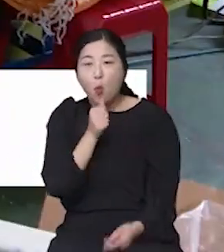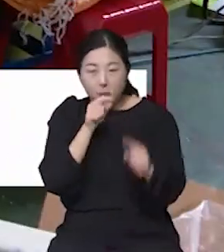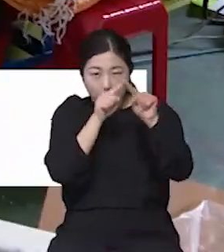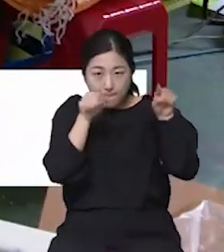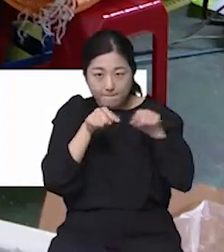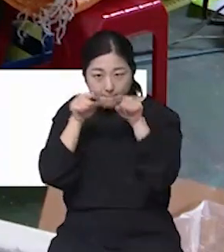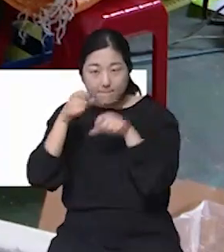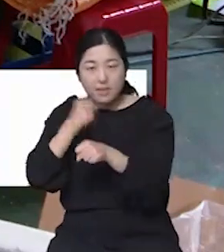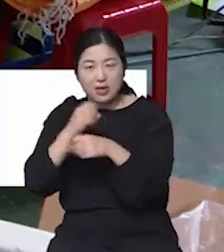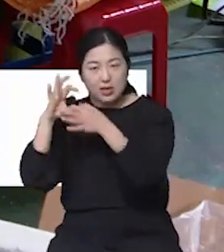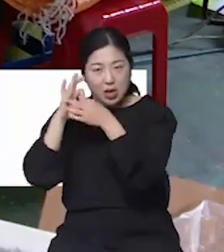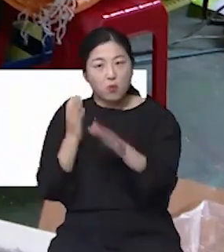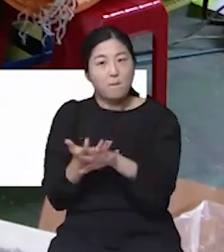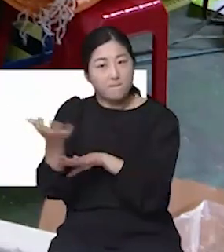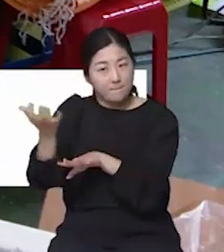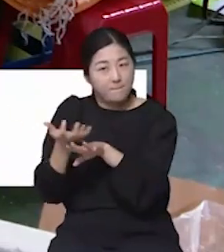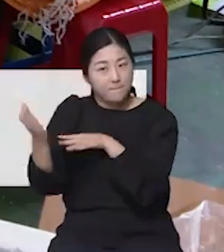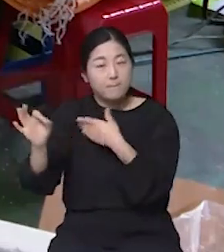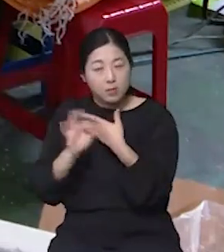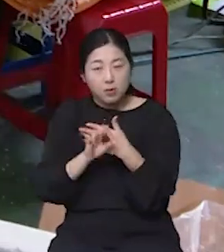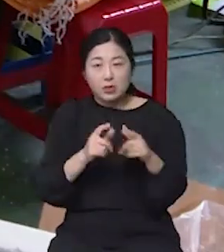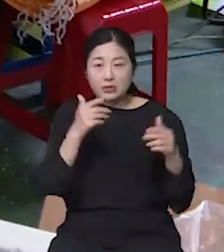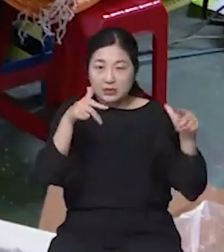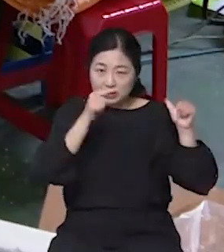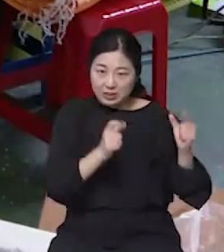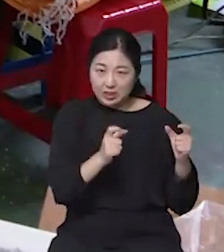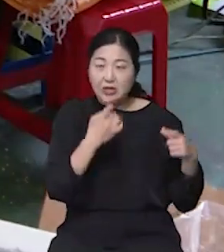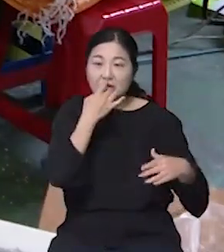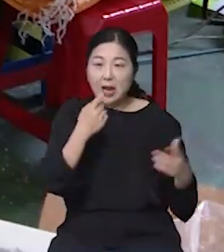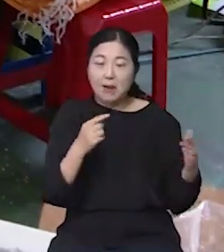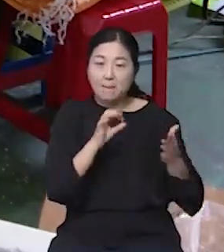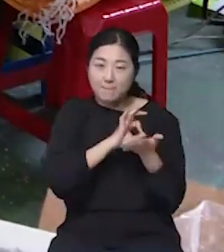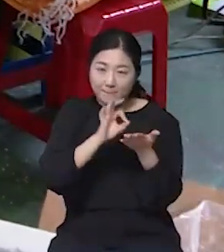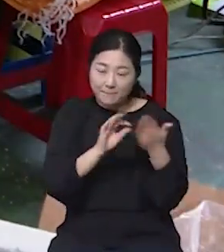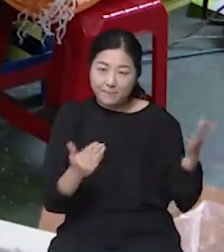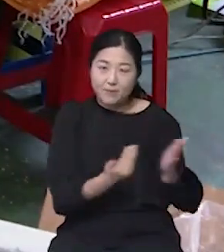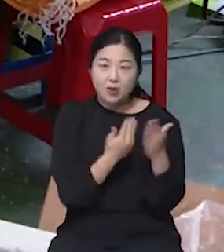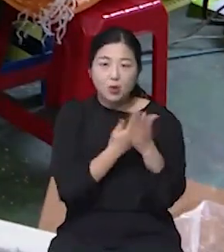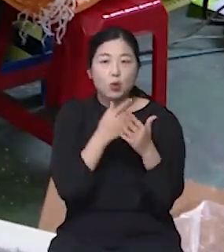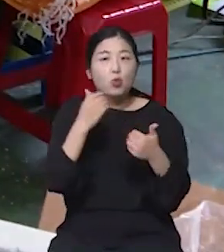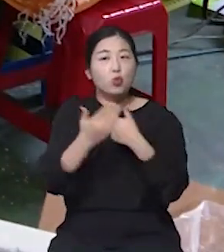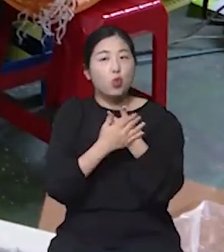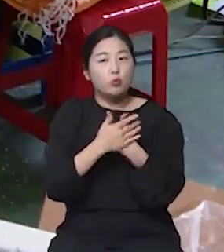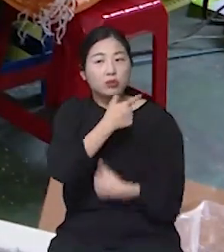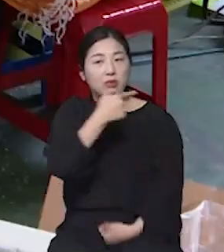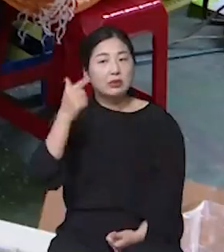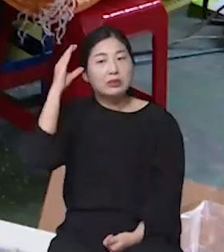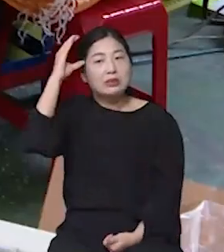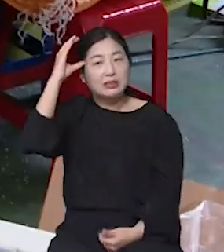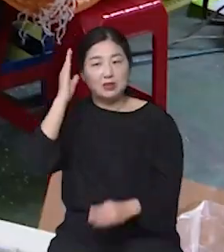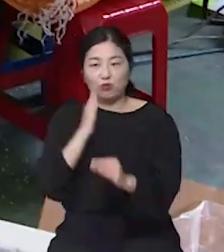지속적으로 수출하면 지역의 쌀 산업 발전과 소비 확대에 큰 도움이 될 걸로 기대하고 있습니다.